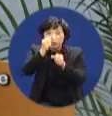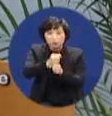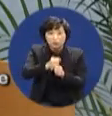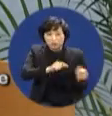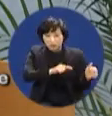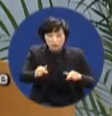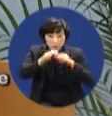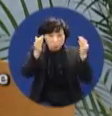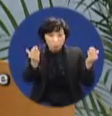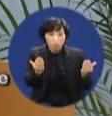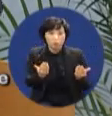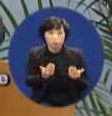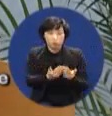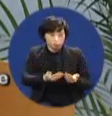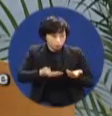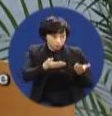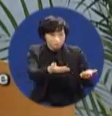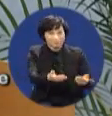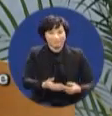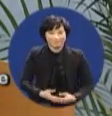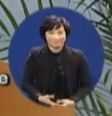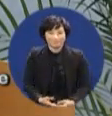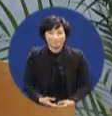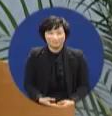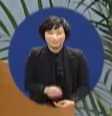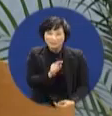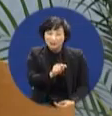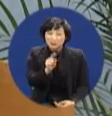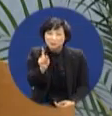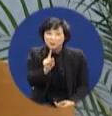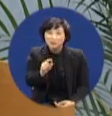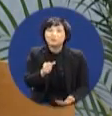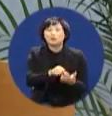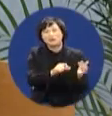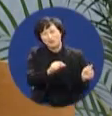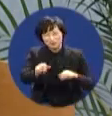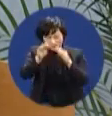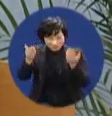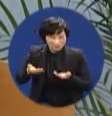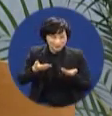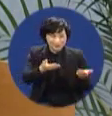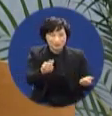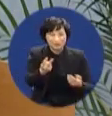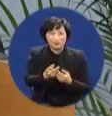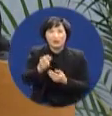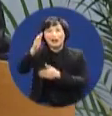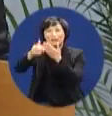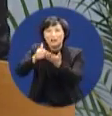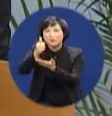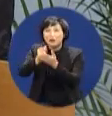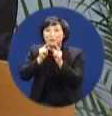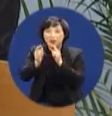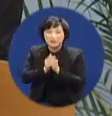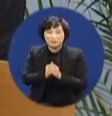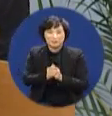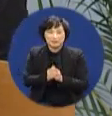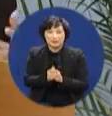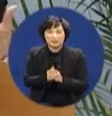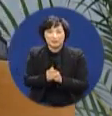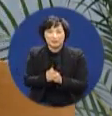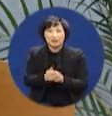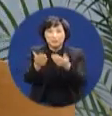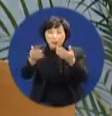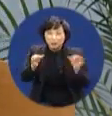창조하신 모든 것을 다 주셨으니 이것이 만물이요 하나님의 말씀이 떨어지는